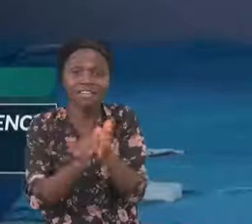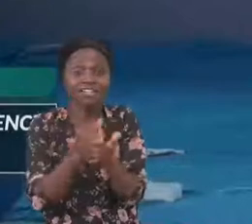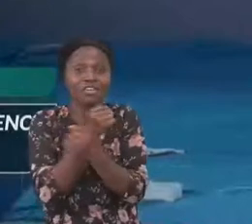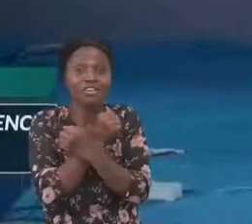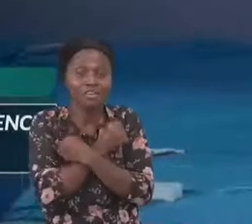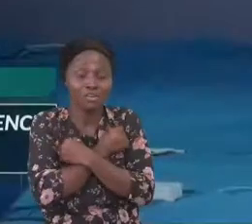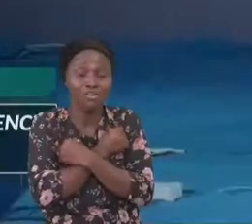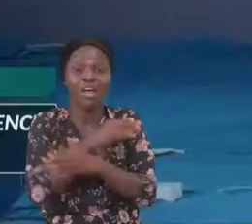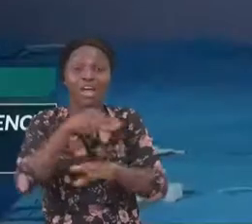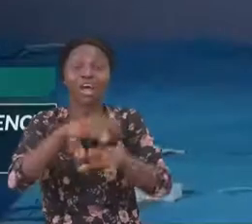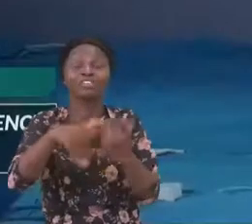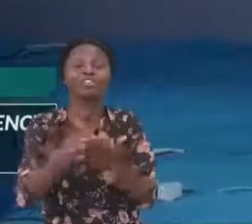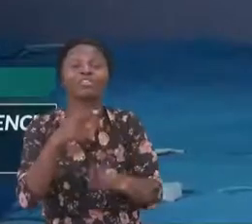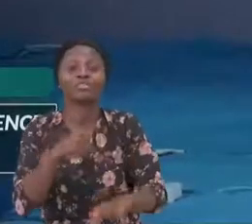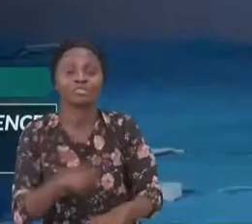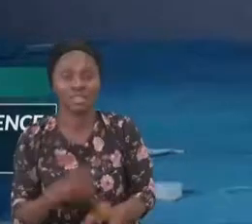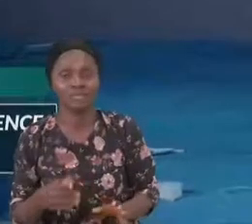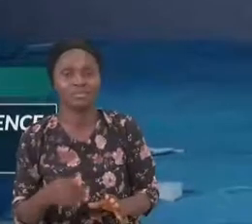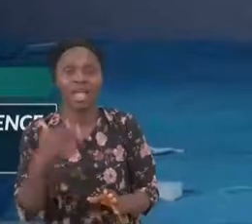se montre un frère.